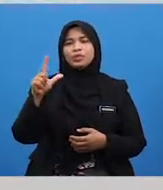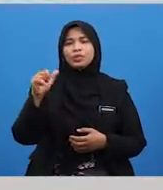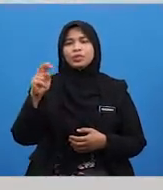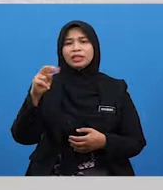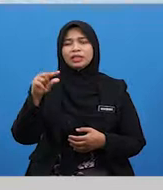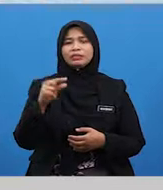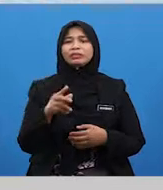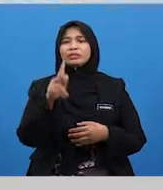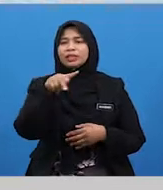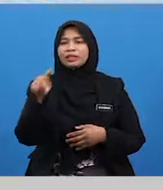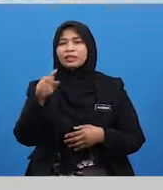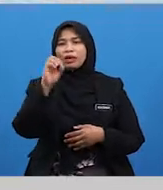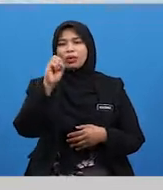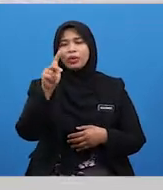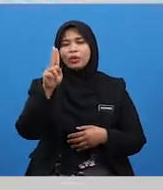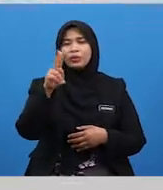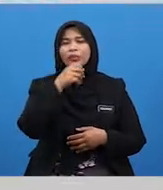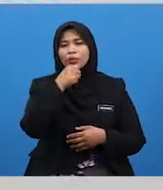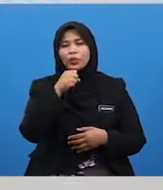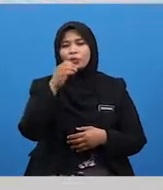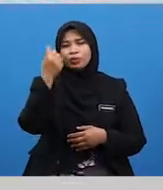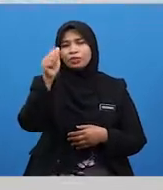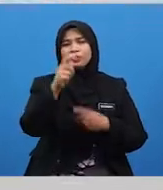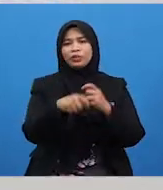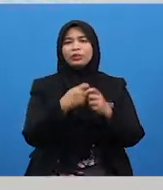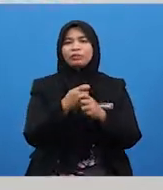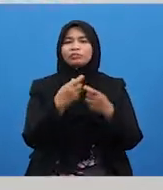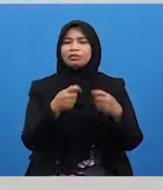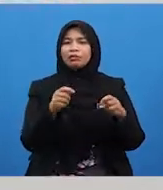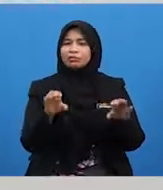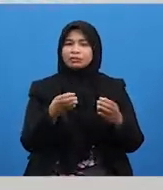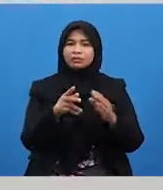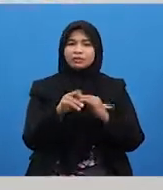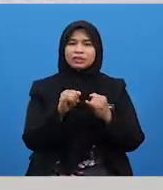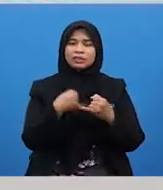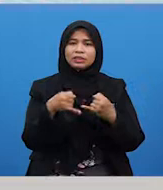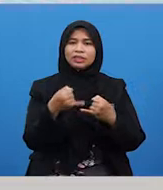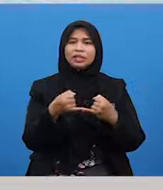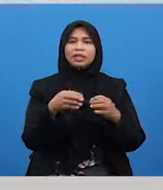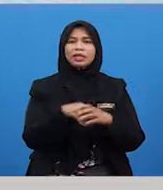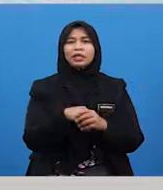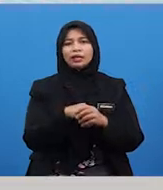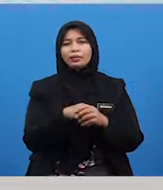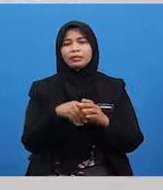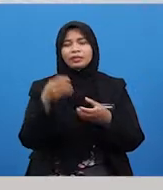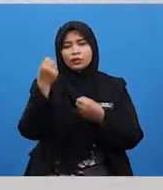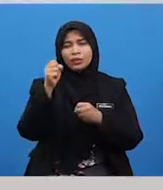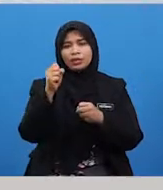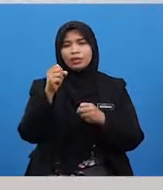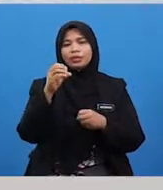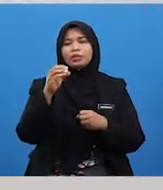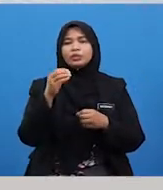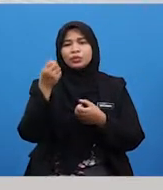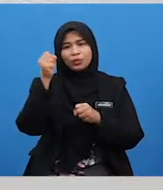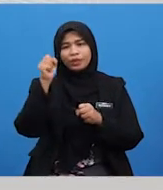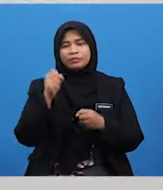upaya, OKU berumur 10 tahun, telah mencipta kejayaan dalam kejohanan olahraga Paralimpik.